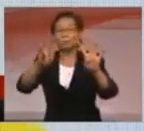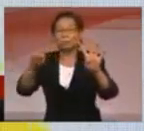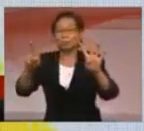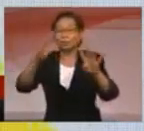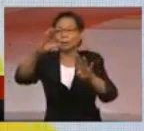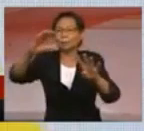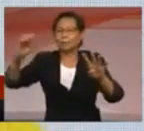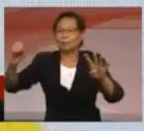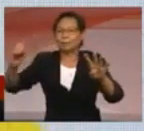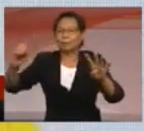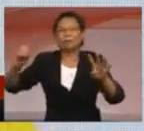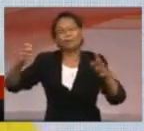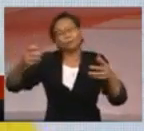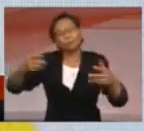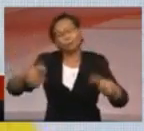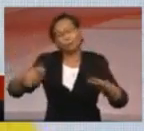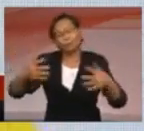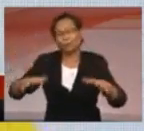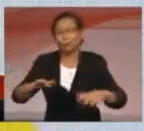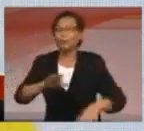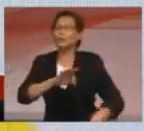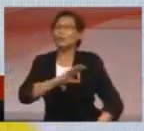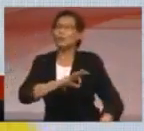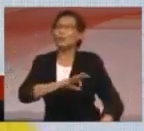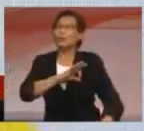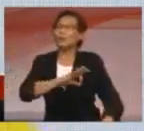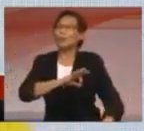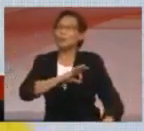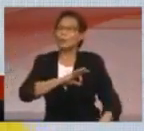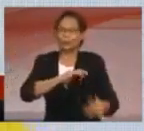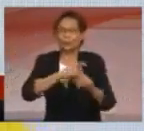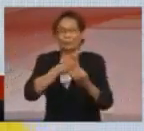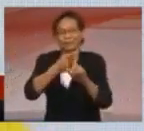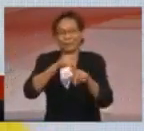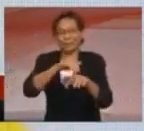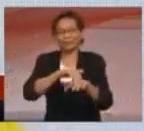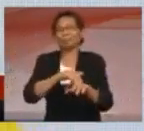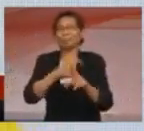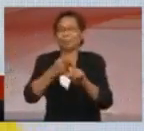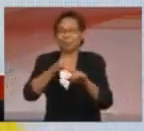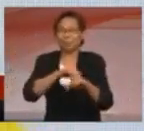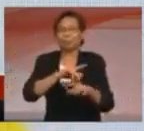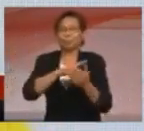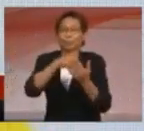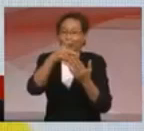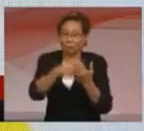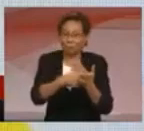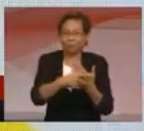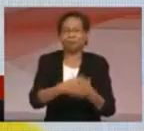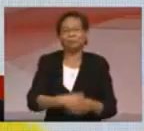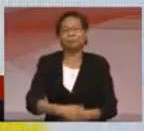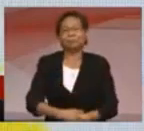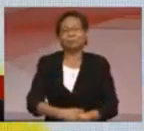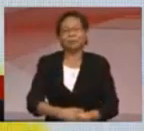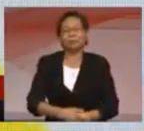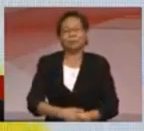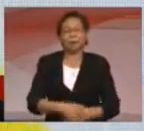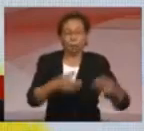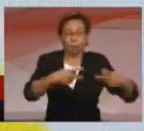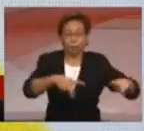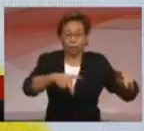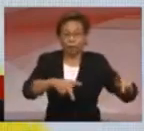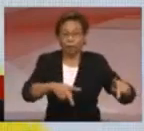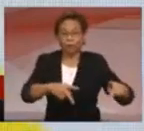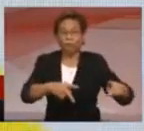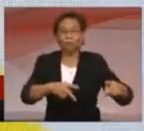4,172 syarikat telah mendapat faedah daripada program ini. Antara pasaran yang berjaya ditembusi